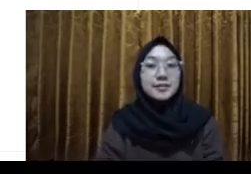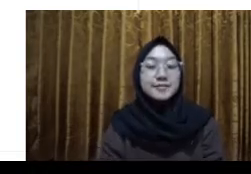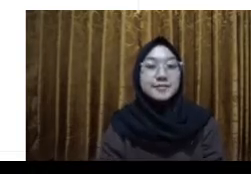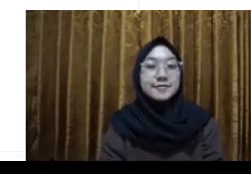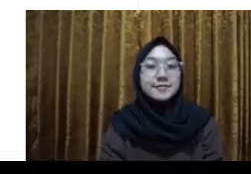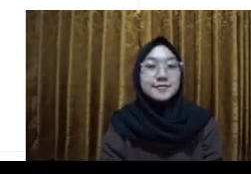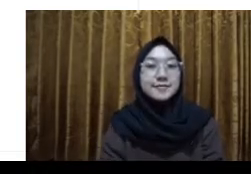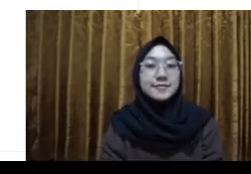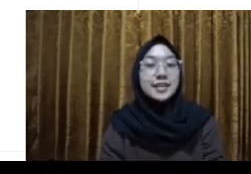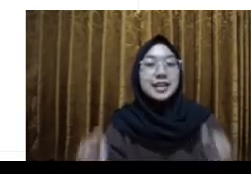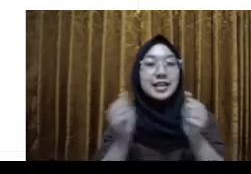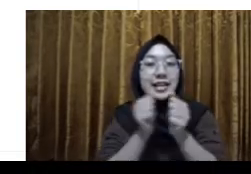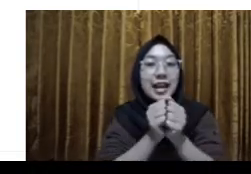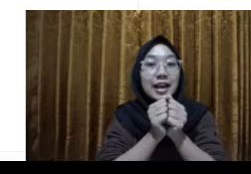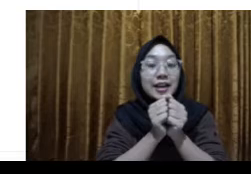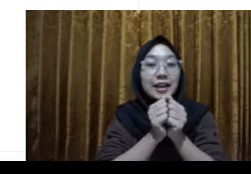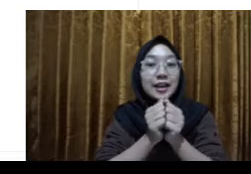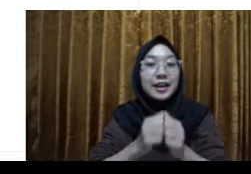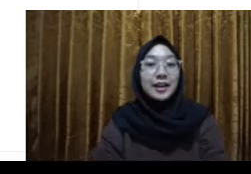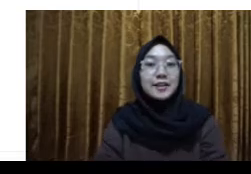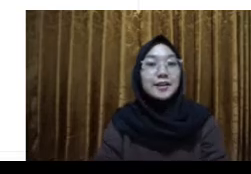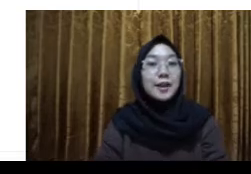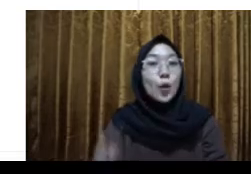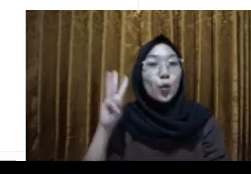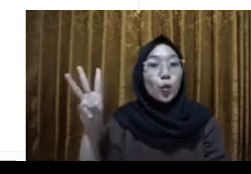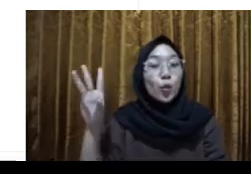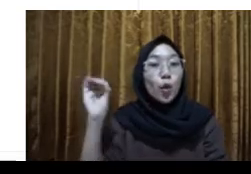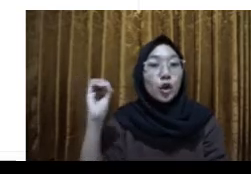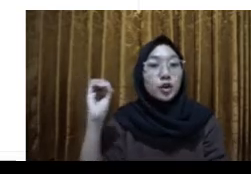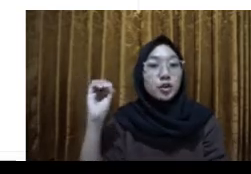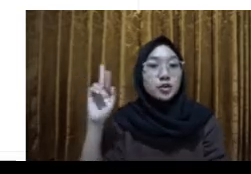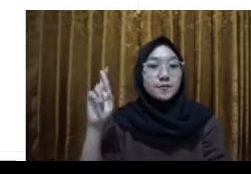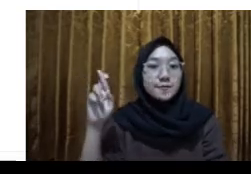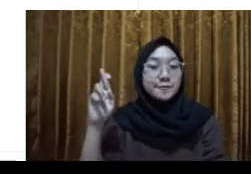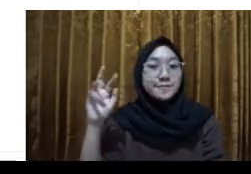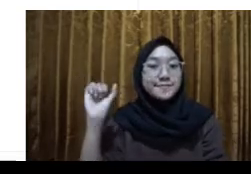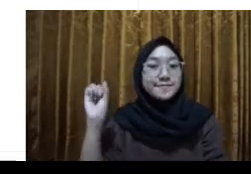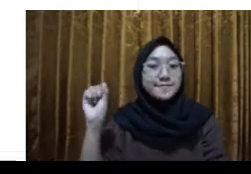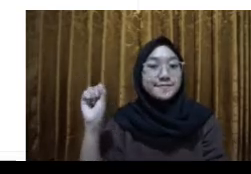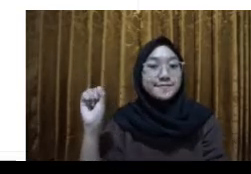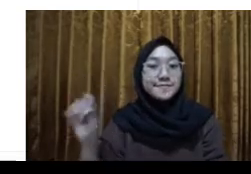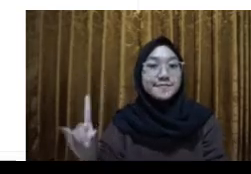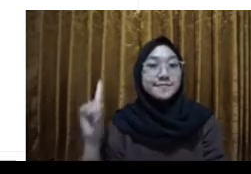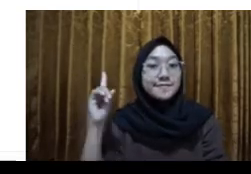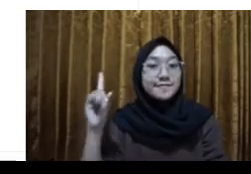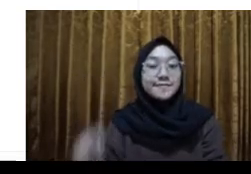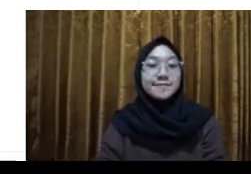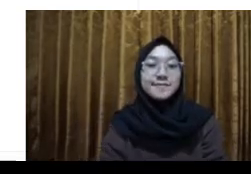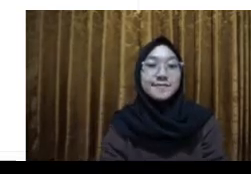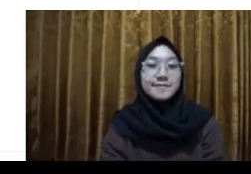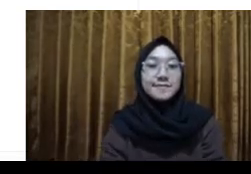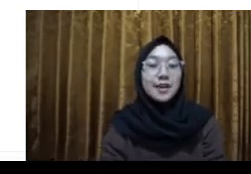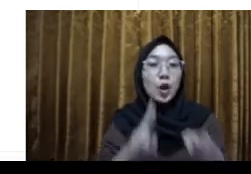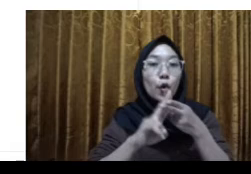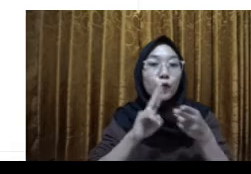akan milih ini. Open an ABBYY Find Reader 12O. Nah, kita pilih open melalui Abby Find Reader